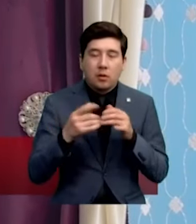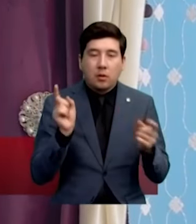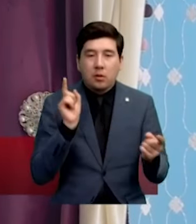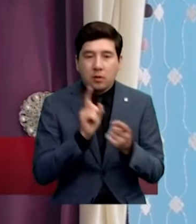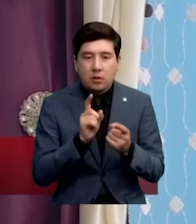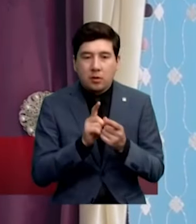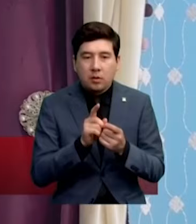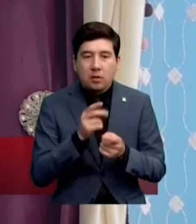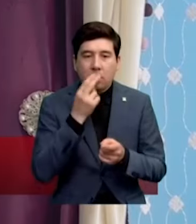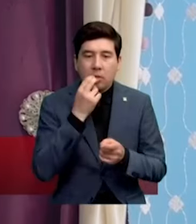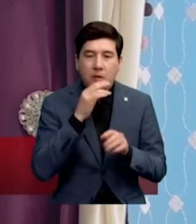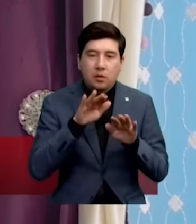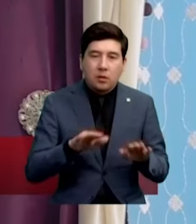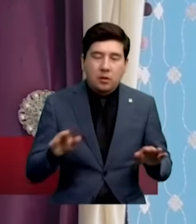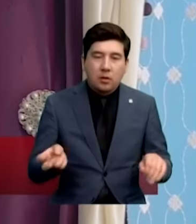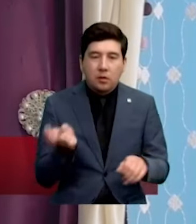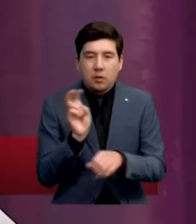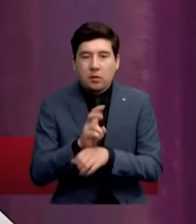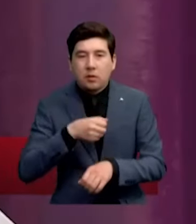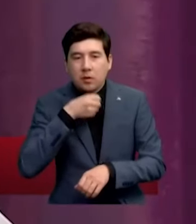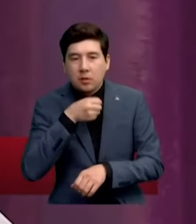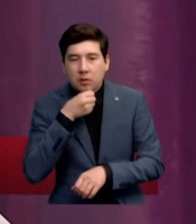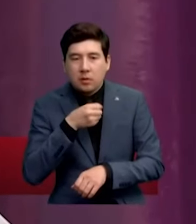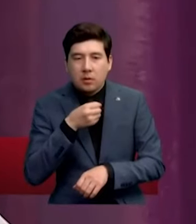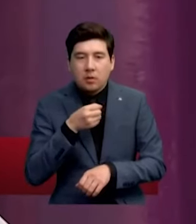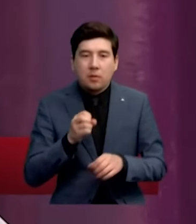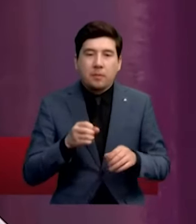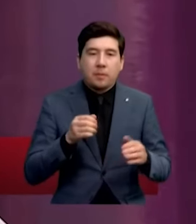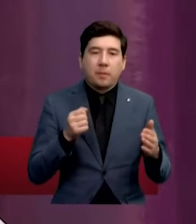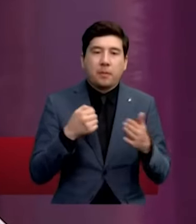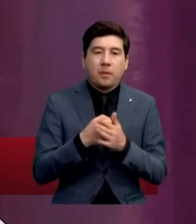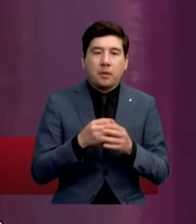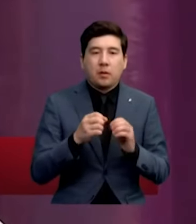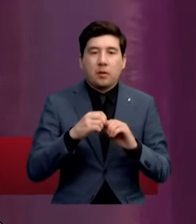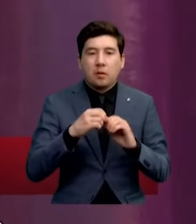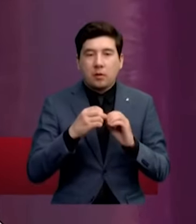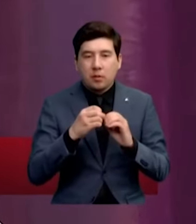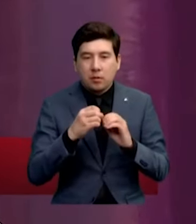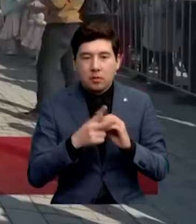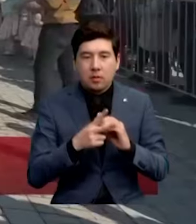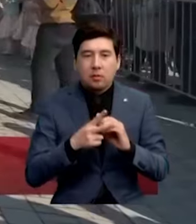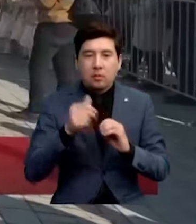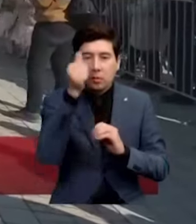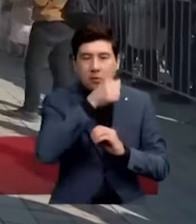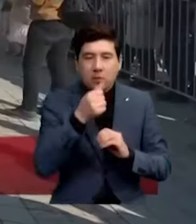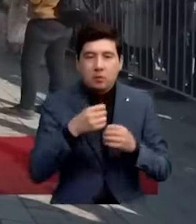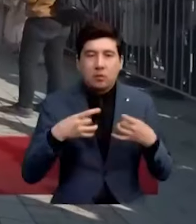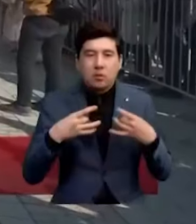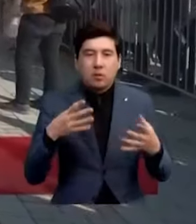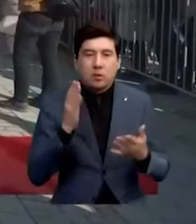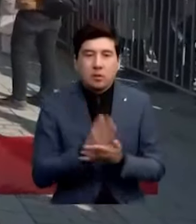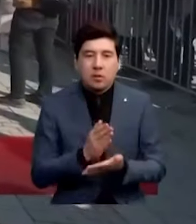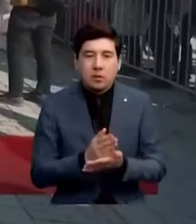жас кішілер, жас үлкендерге барып, сәлемдерін беріп. Біздер енді осы 12-13 жыл анық болды, тойлап келатырмыз. Төл мерекені